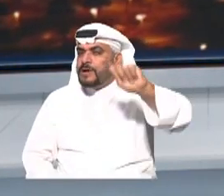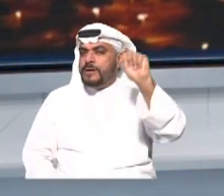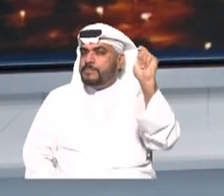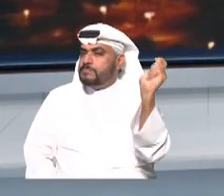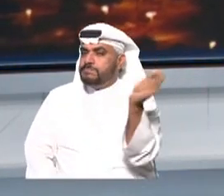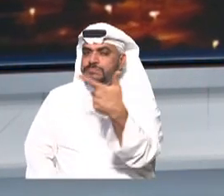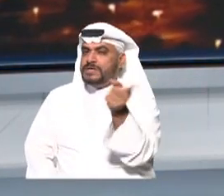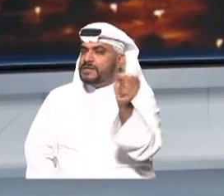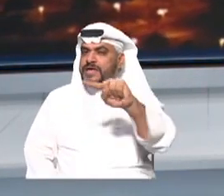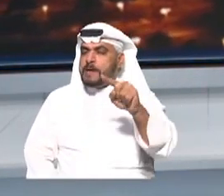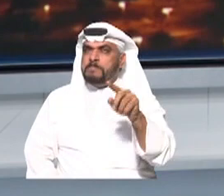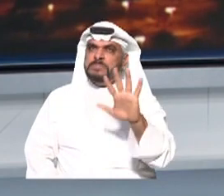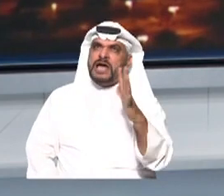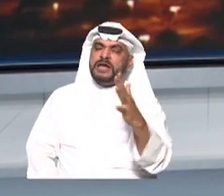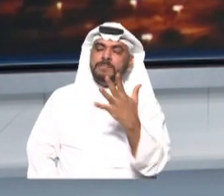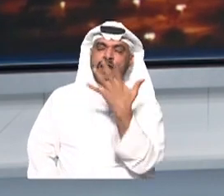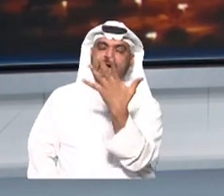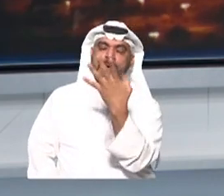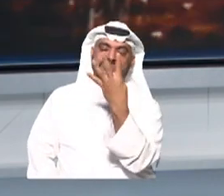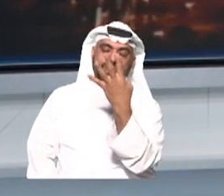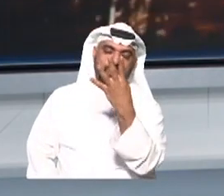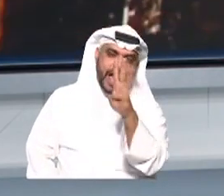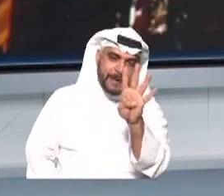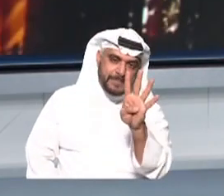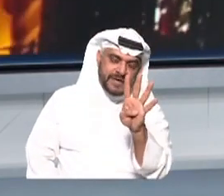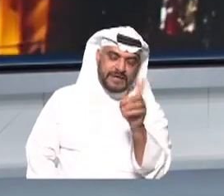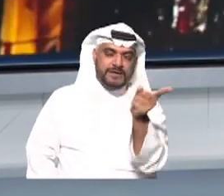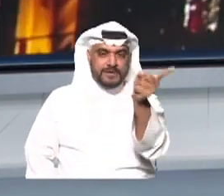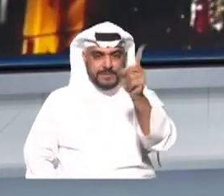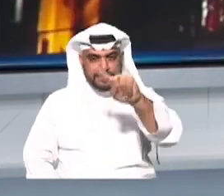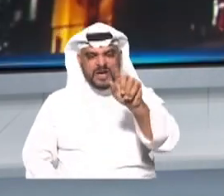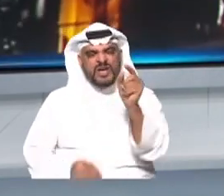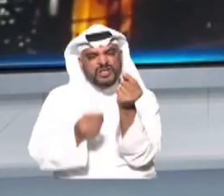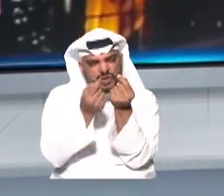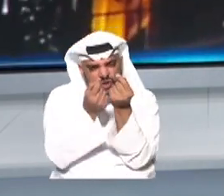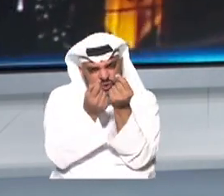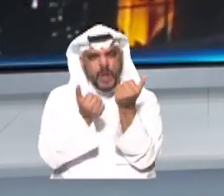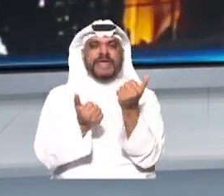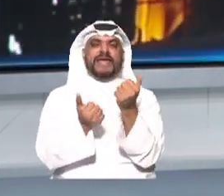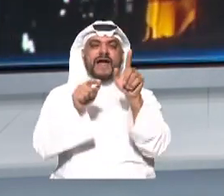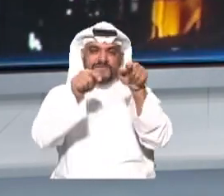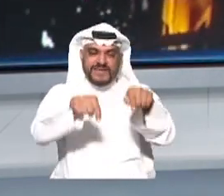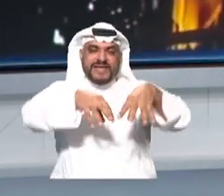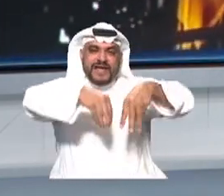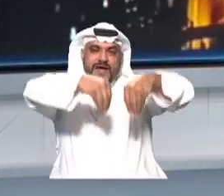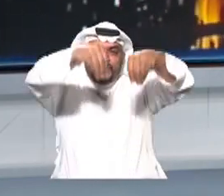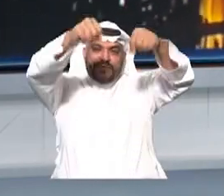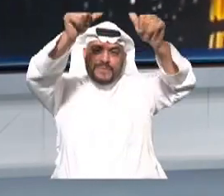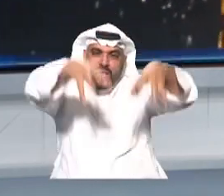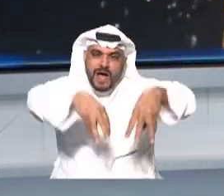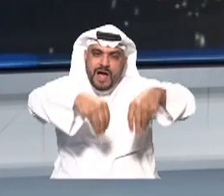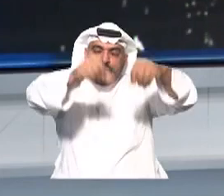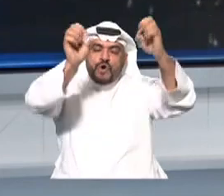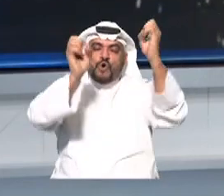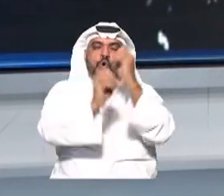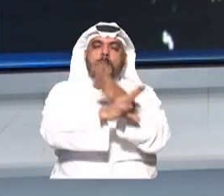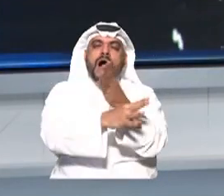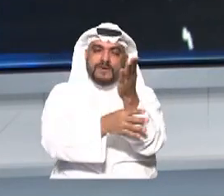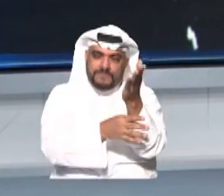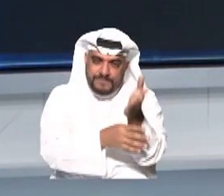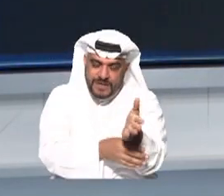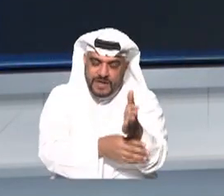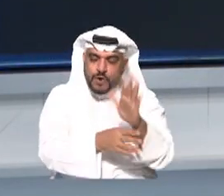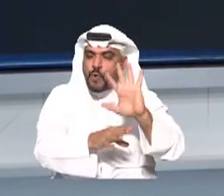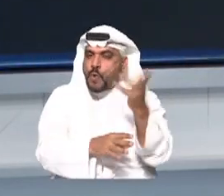بين 12 إلى 45 كيلومتر في الساعة، مثيرة للغبار على بعض المناطق خاصة الصحراوية والمكشوفة، مع أيضا